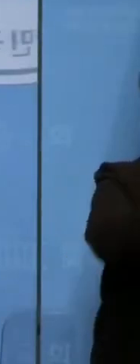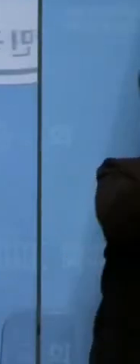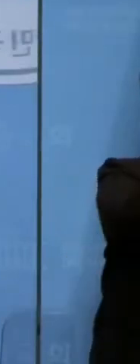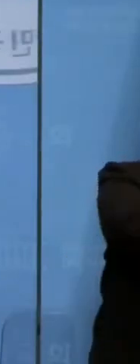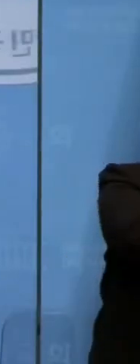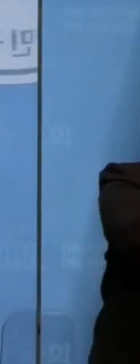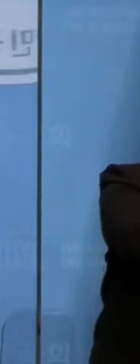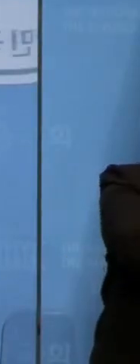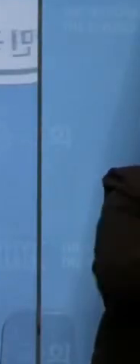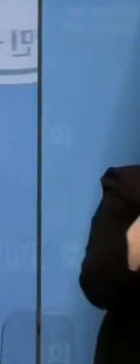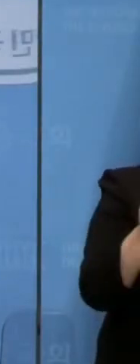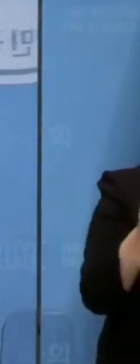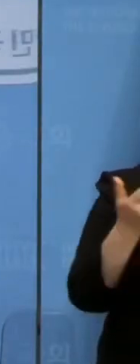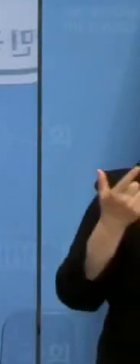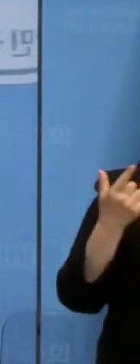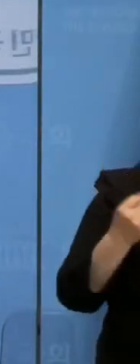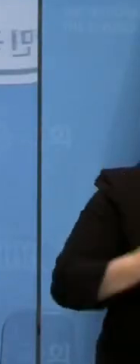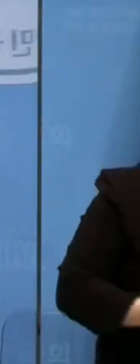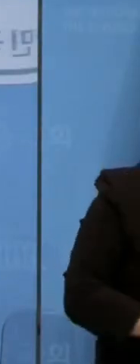선거는 심판입니다.